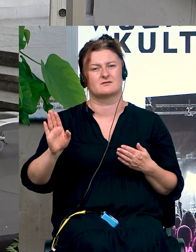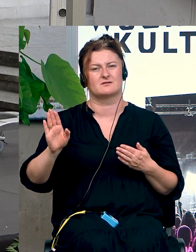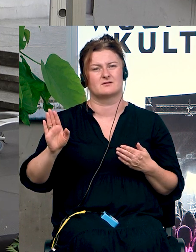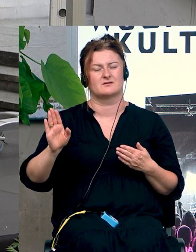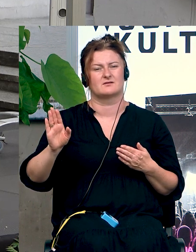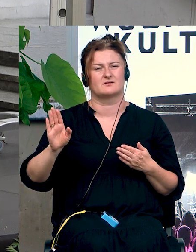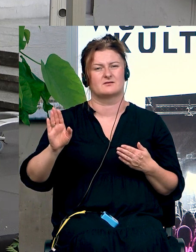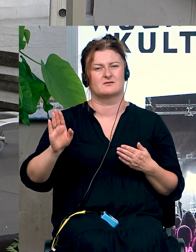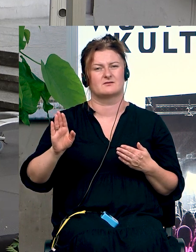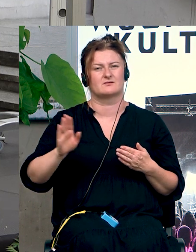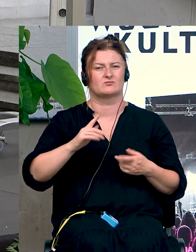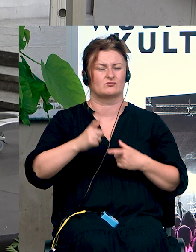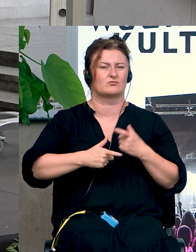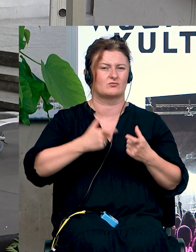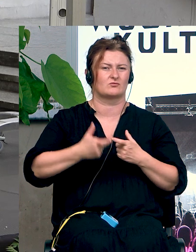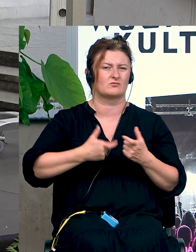którą Jarema Stecyk